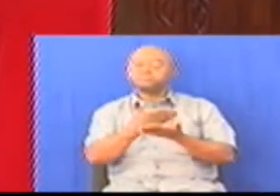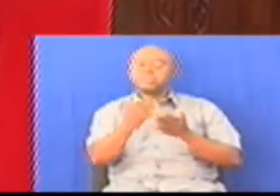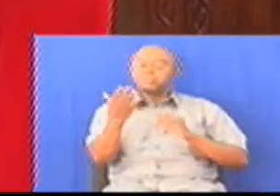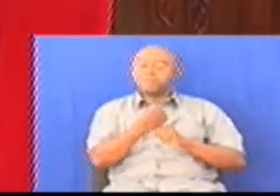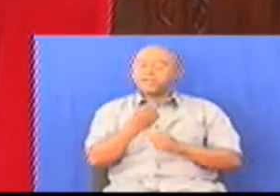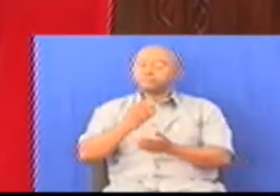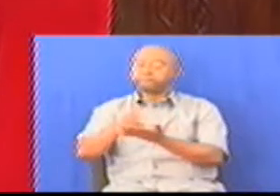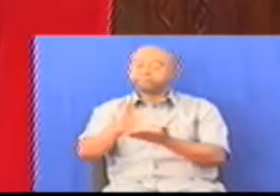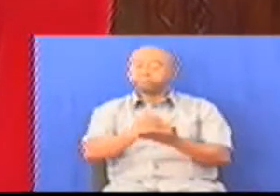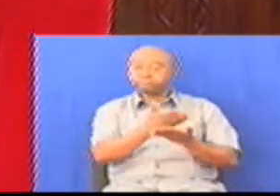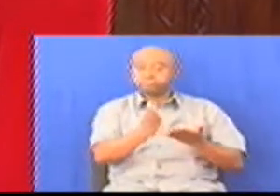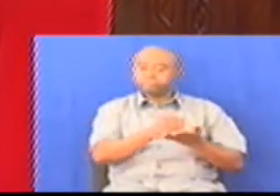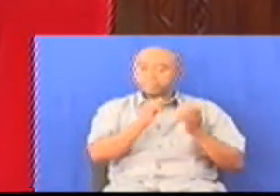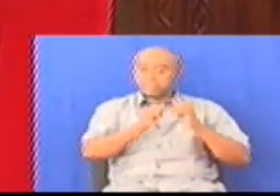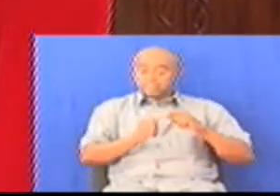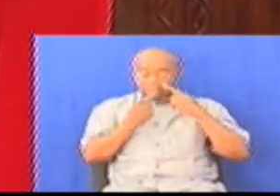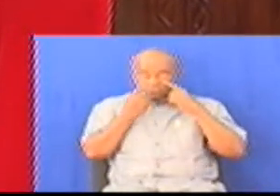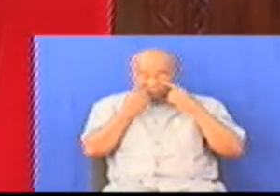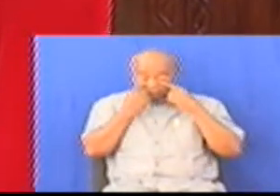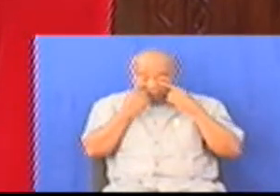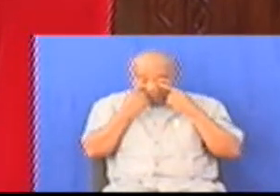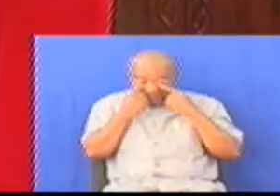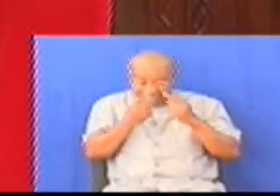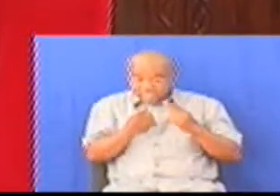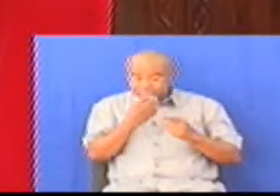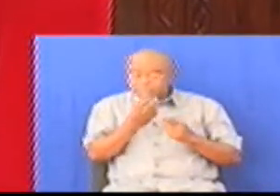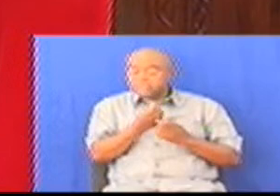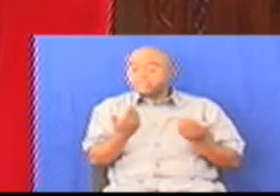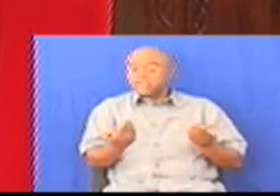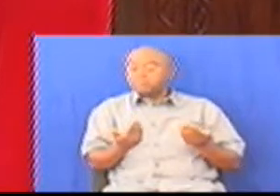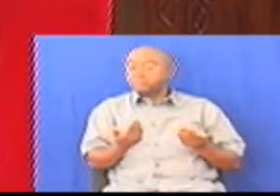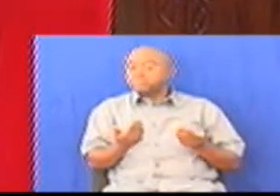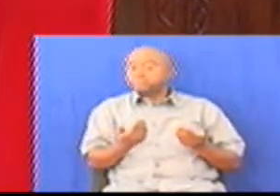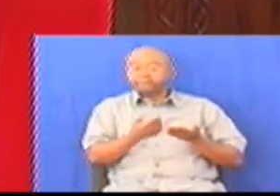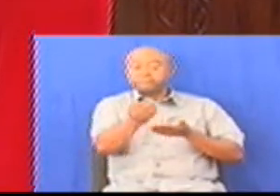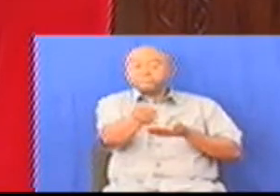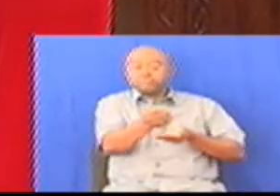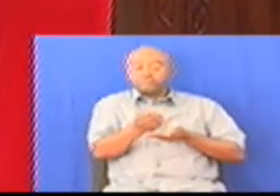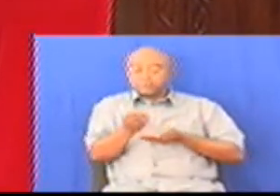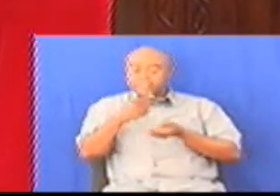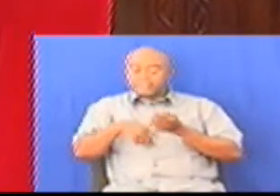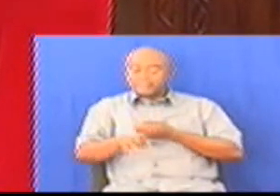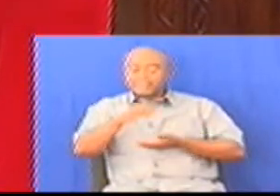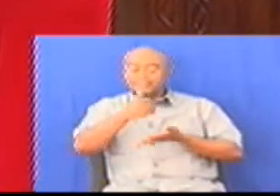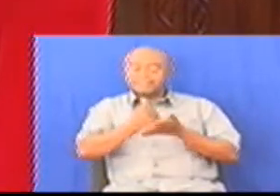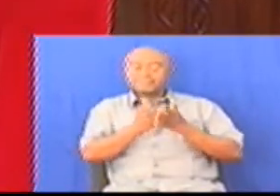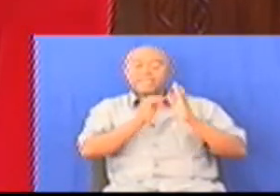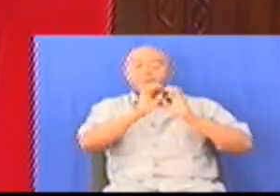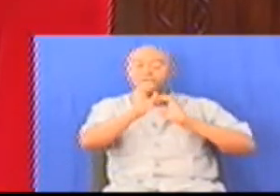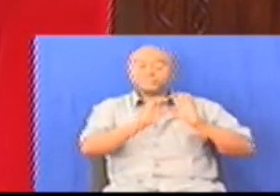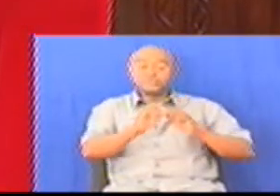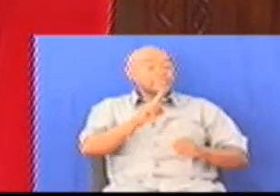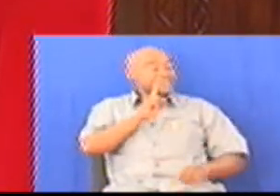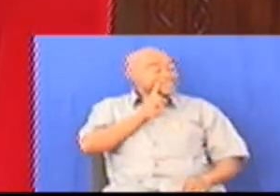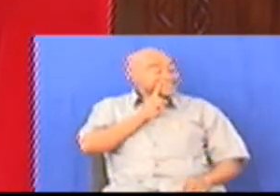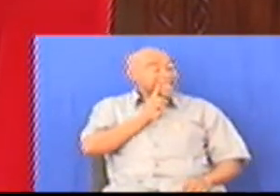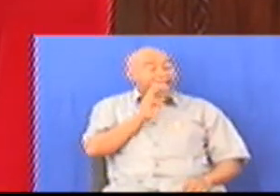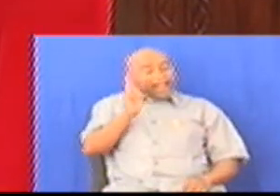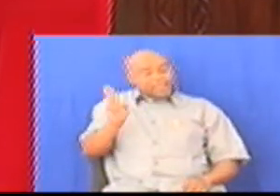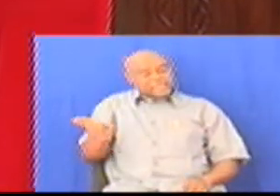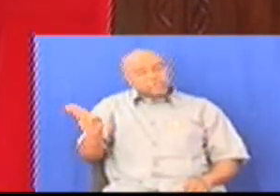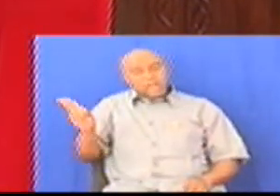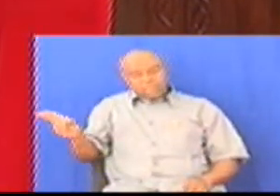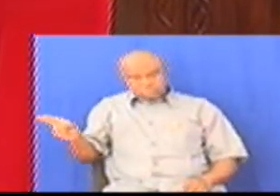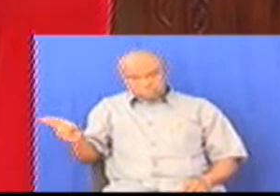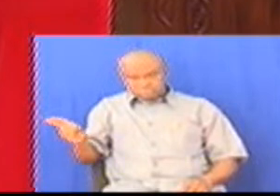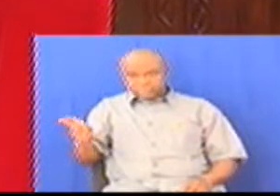kwa kuzingatia kiasi cha tozo ya huduma kutoka sekta ya mawasiliano kwa kila halmashauri. Mheshimiwa Spika, kwa mtazamo wa